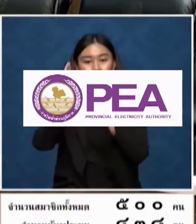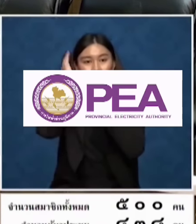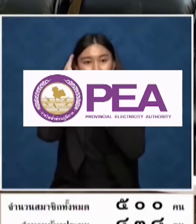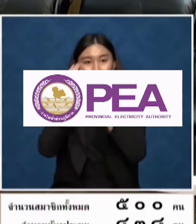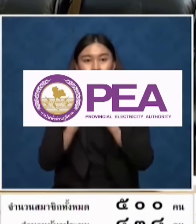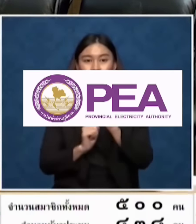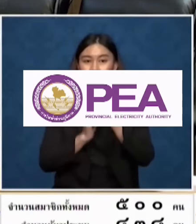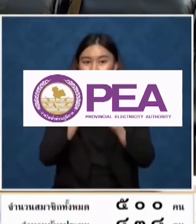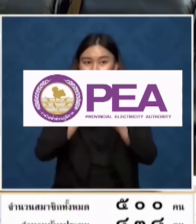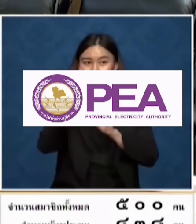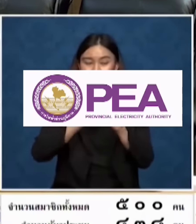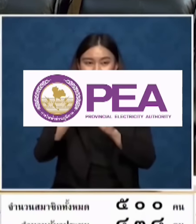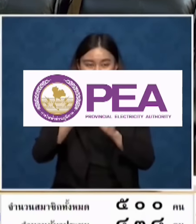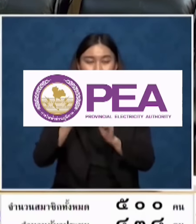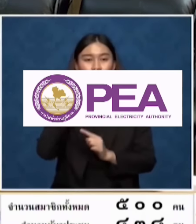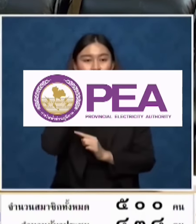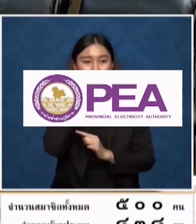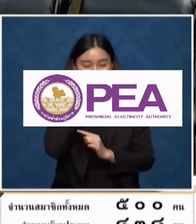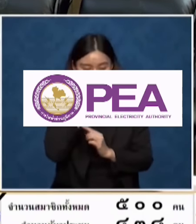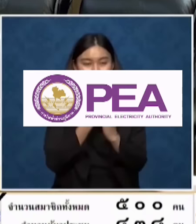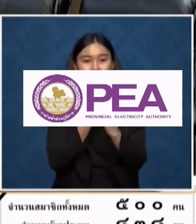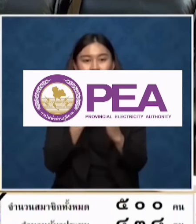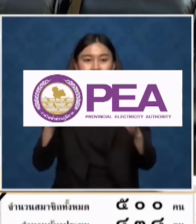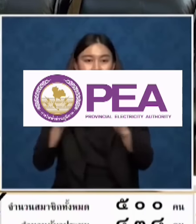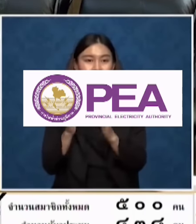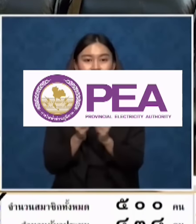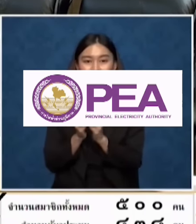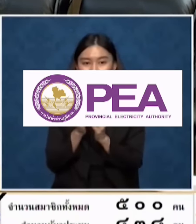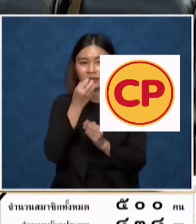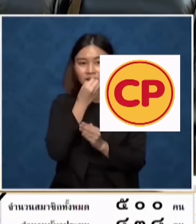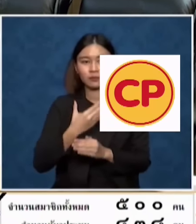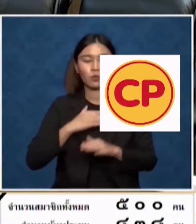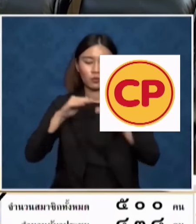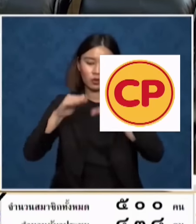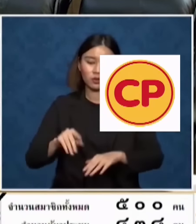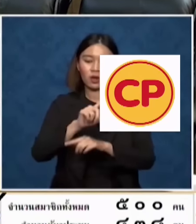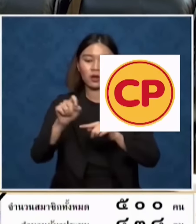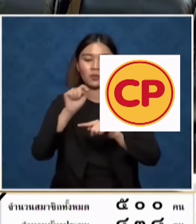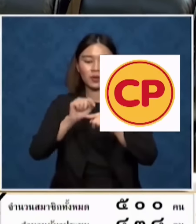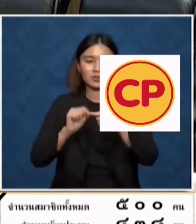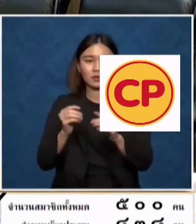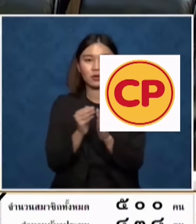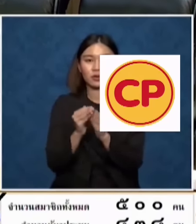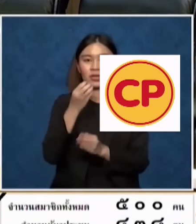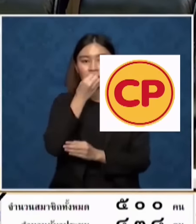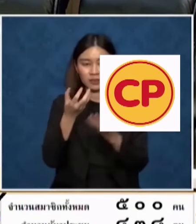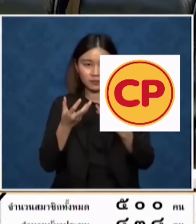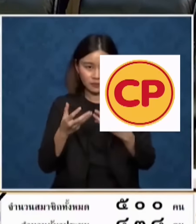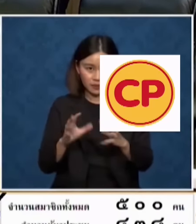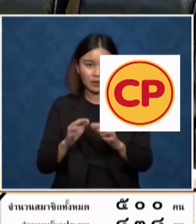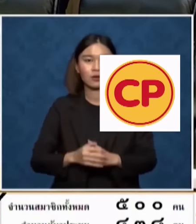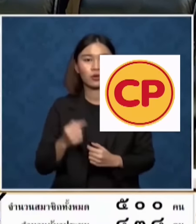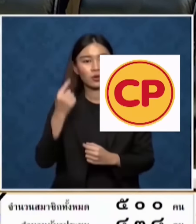ผู้อภิปรายท่านที่1ท่านที่2เนี่ยพูดแทนใจผมไปหมดแล้วในประเด็นของอาหารนะครับซึ่งผมก็เคยปรับลด 100% ของค่าอาหารเราไปแล้วรวมถึ